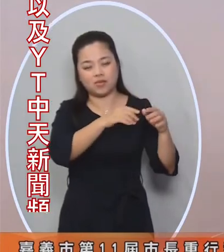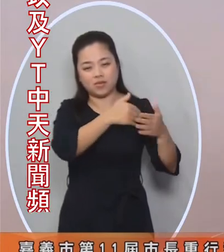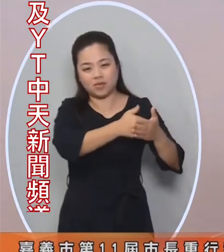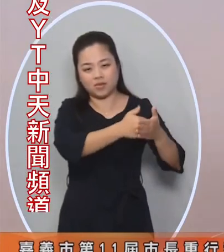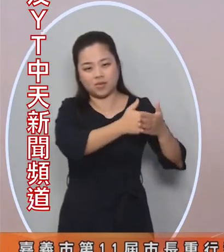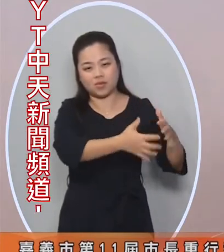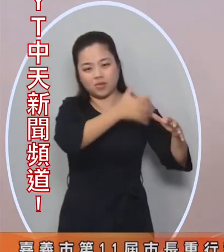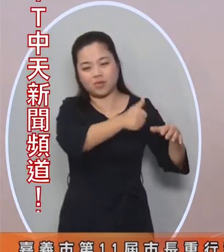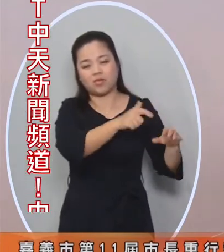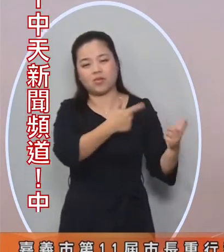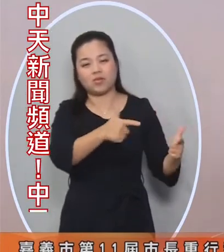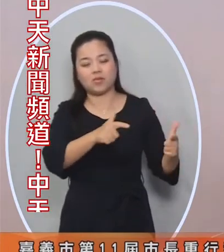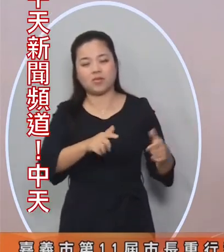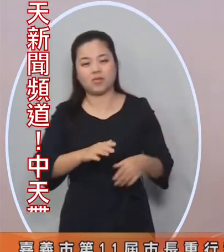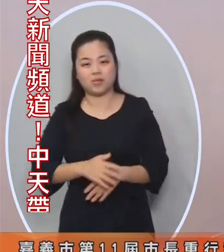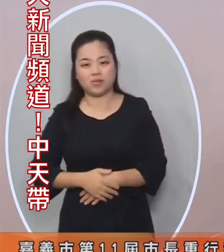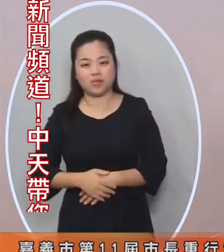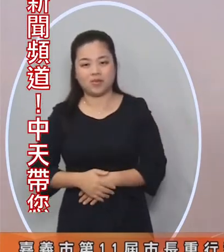平。